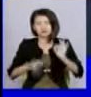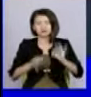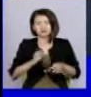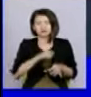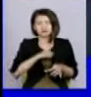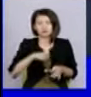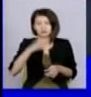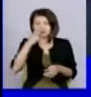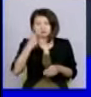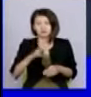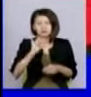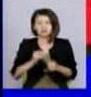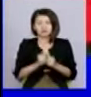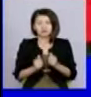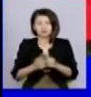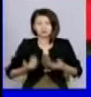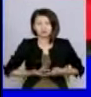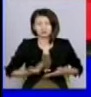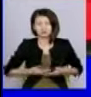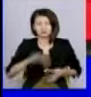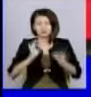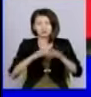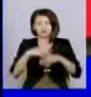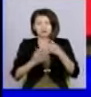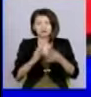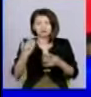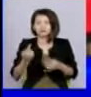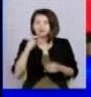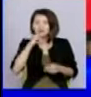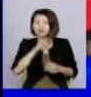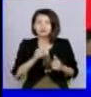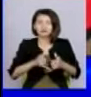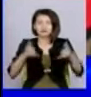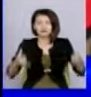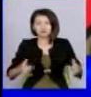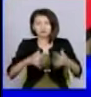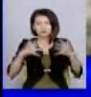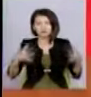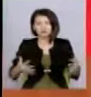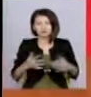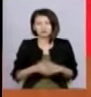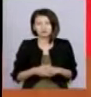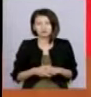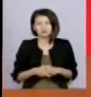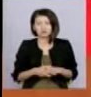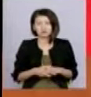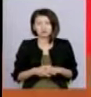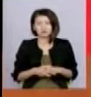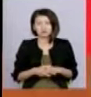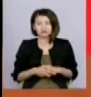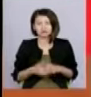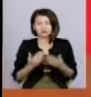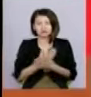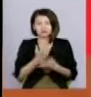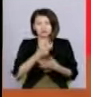қоғамның тыныс-тіршілігін дөп басып, әлеуметтік экономикалық бағыттың дамуына үлкен үлесін қосуда. Ақпарат айдынында телевизия